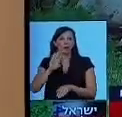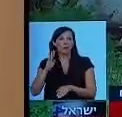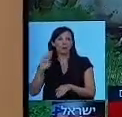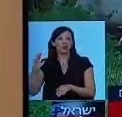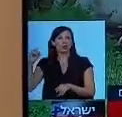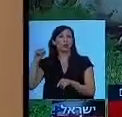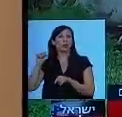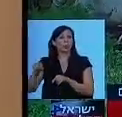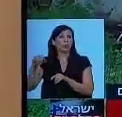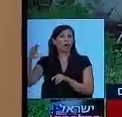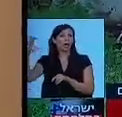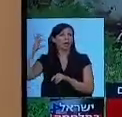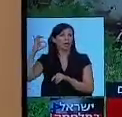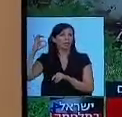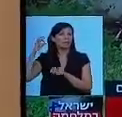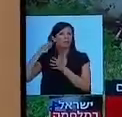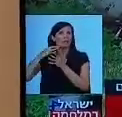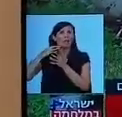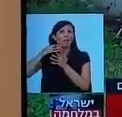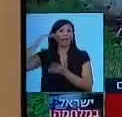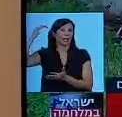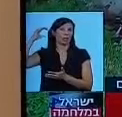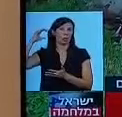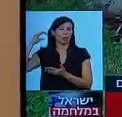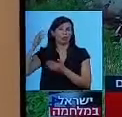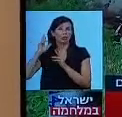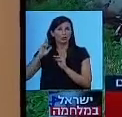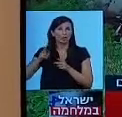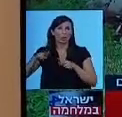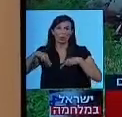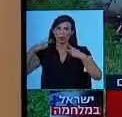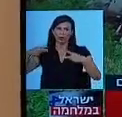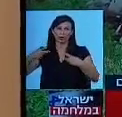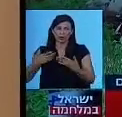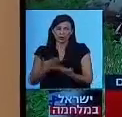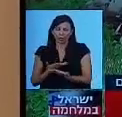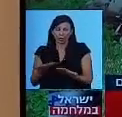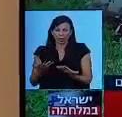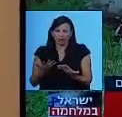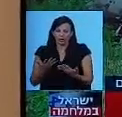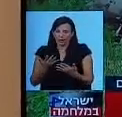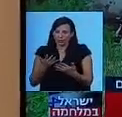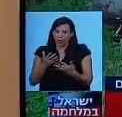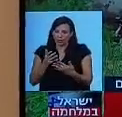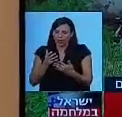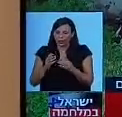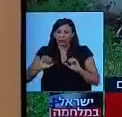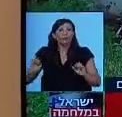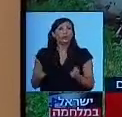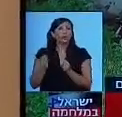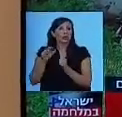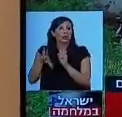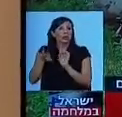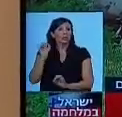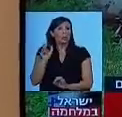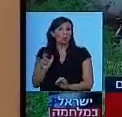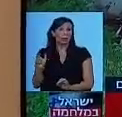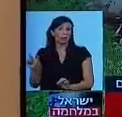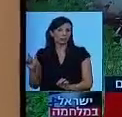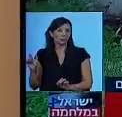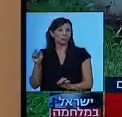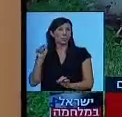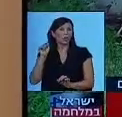האפס הכי גדול שיכול להיות. אני משתדלת לבחור את המילים שלי, אבל הוא